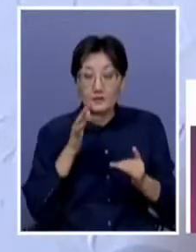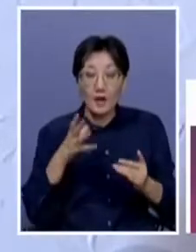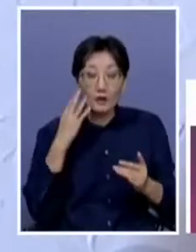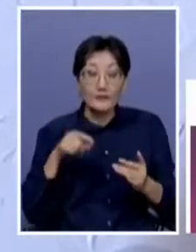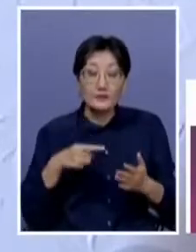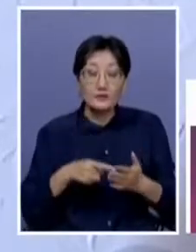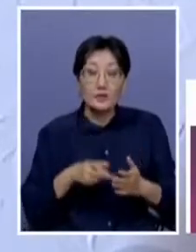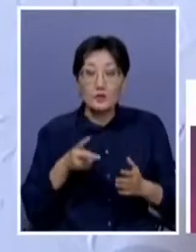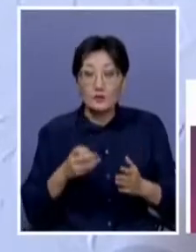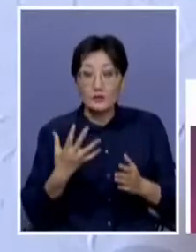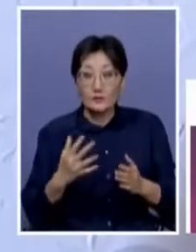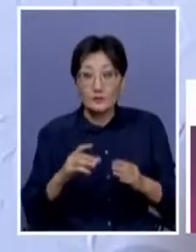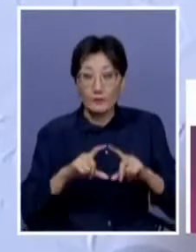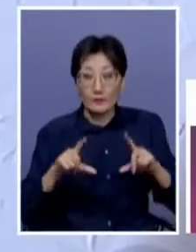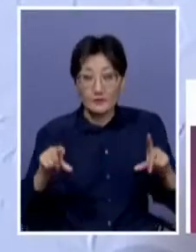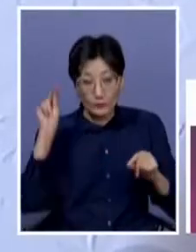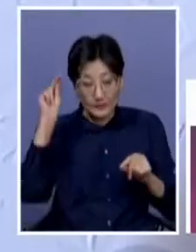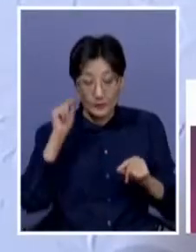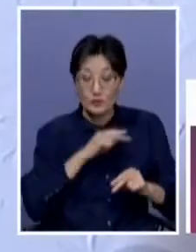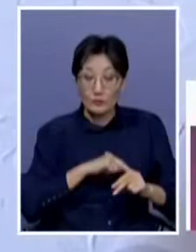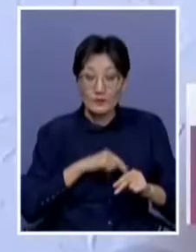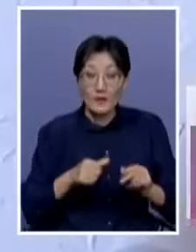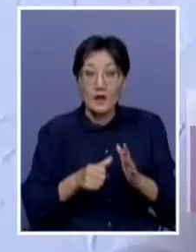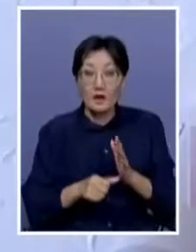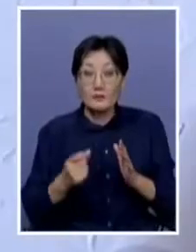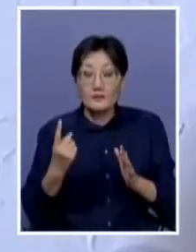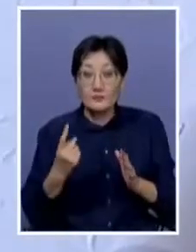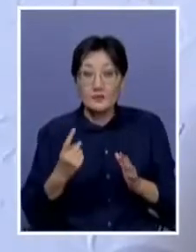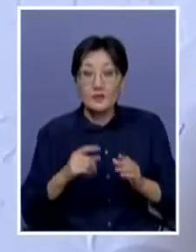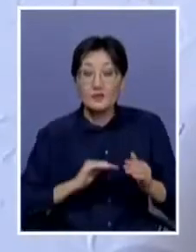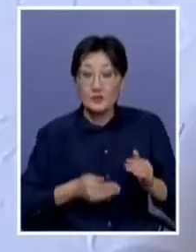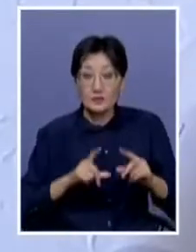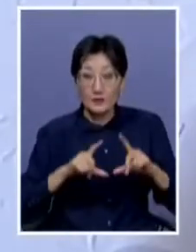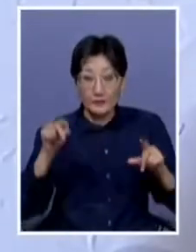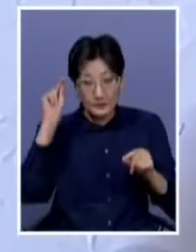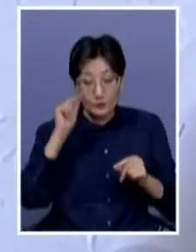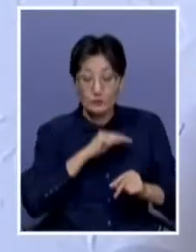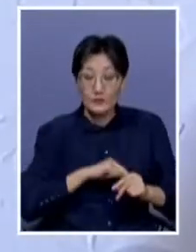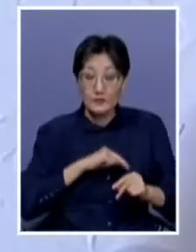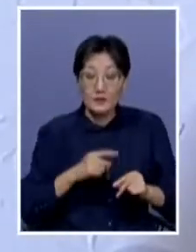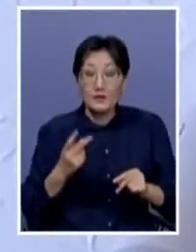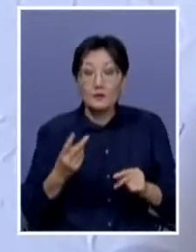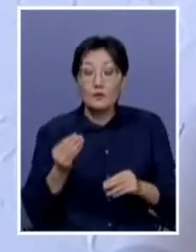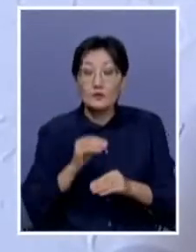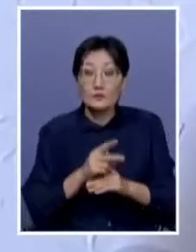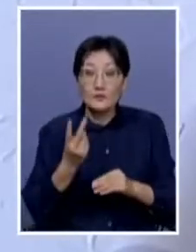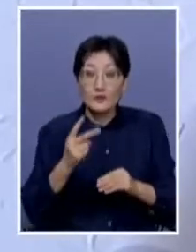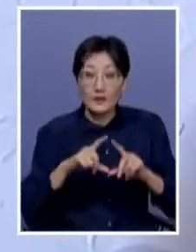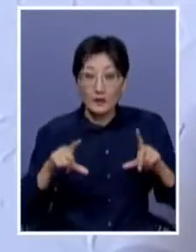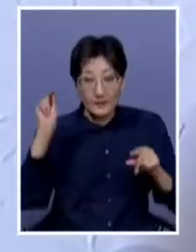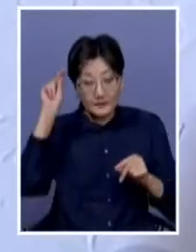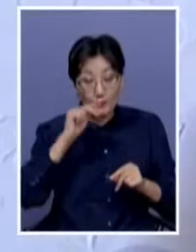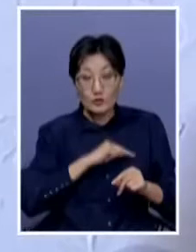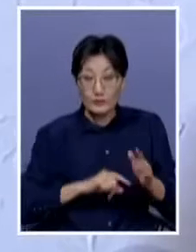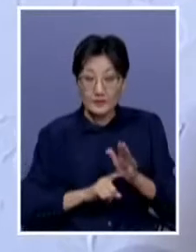қаласында 205 мемлекеттік мектеп жұмыс істейді, 61 жеке меншік жұмыс істейді. Бірінші қыркүйекте қосымша 2 мектеп іске қосылатын болады.